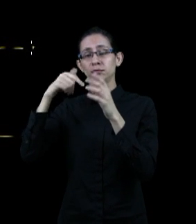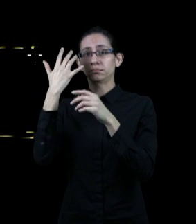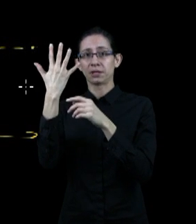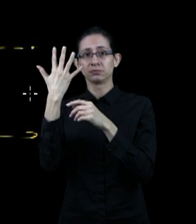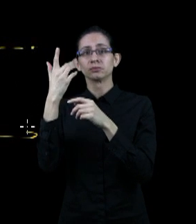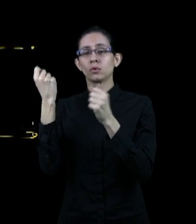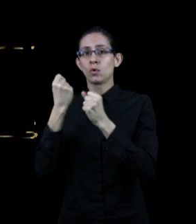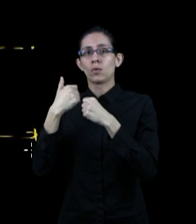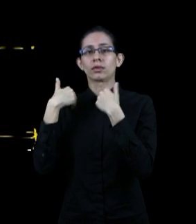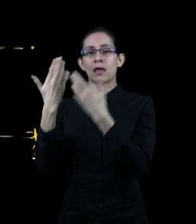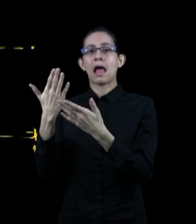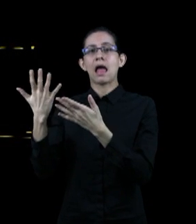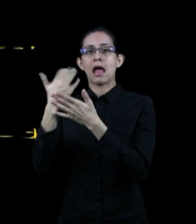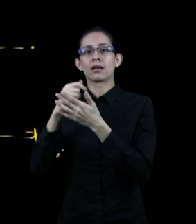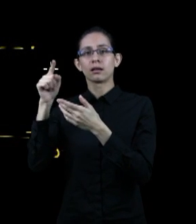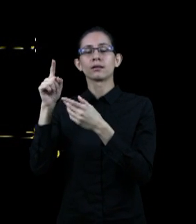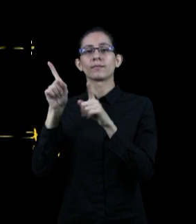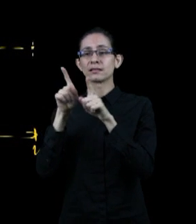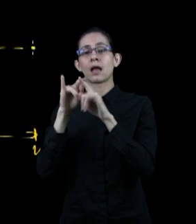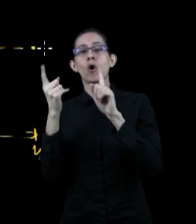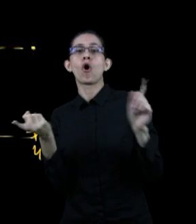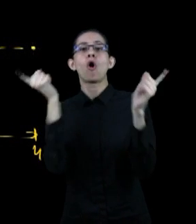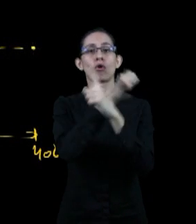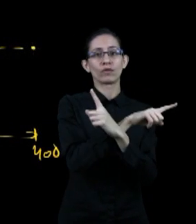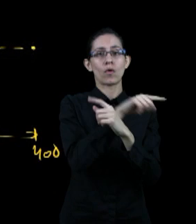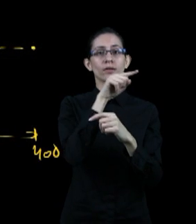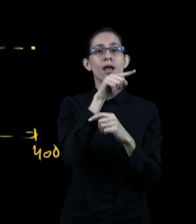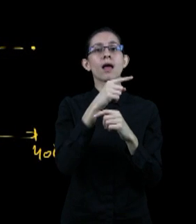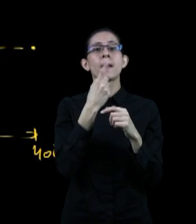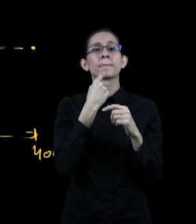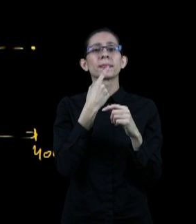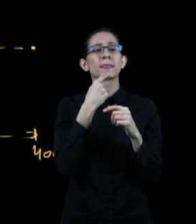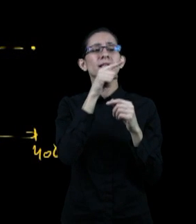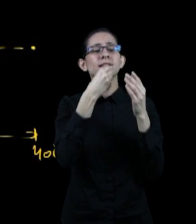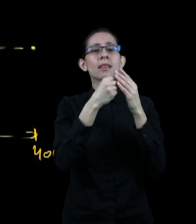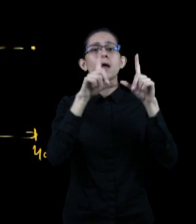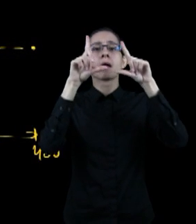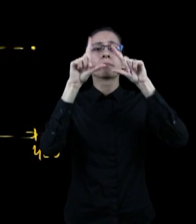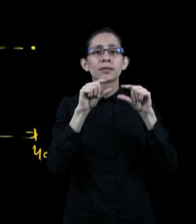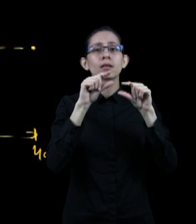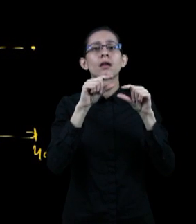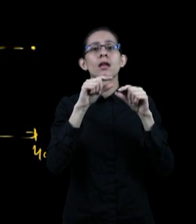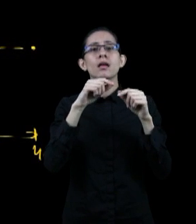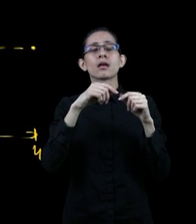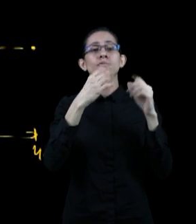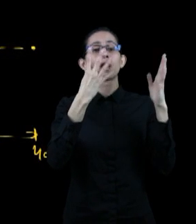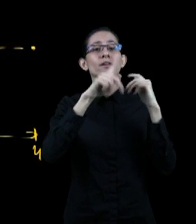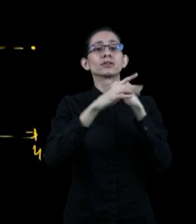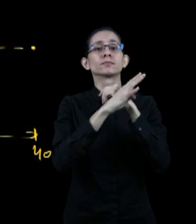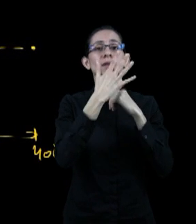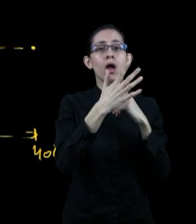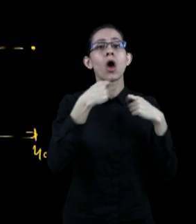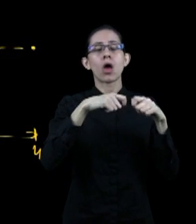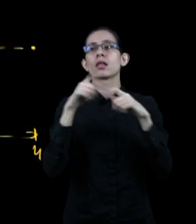4000. I odwrotnie. Jeśli cena minimalnie spadnie, na przykład do 9,95, to rolnik